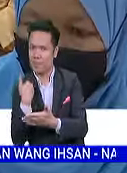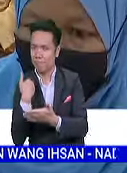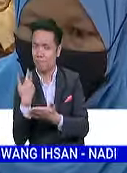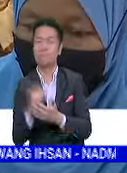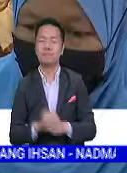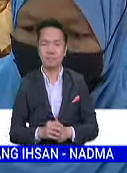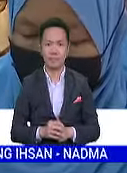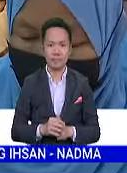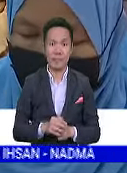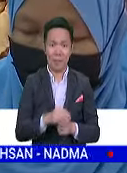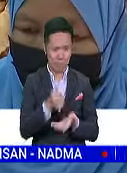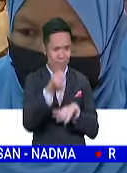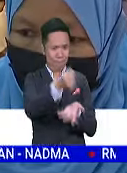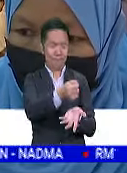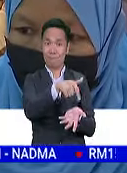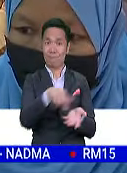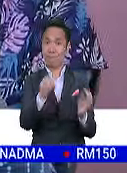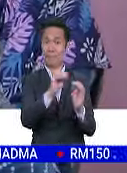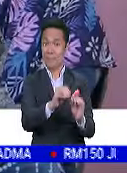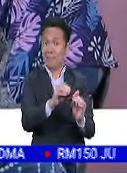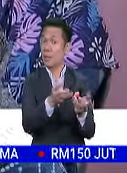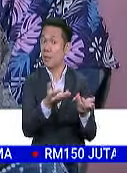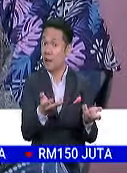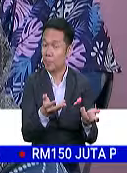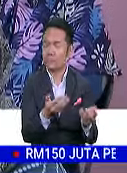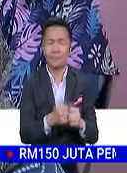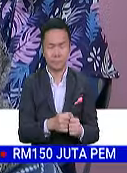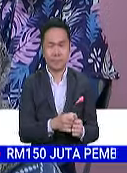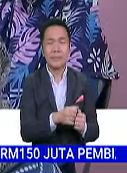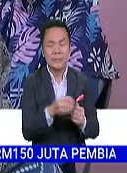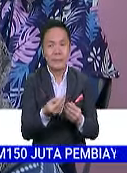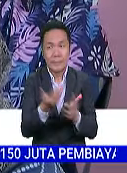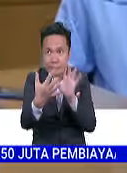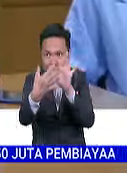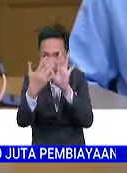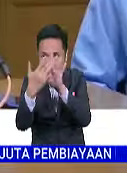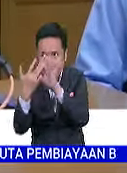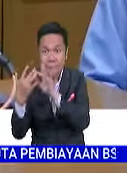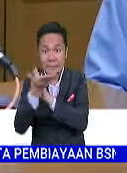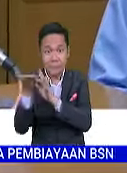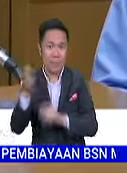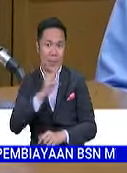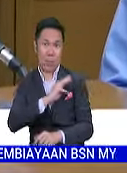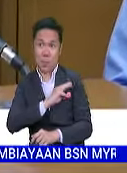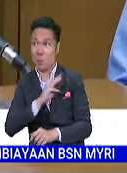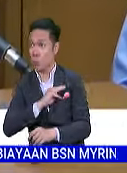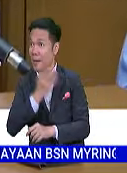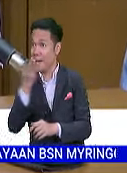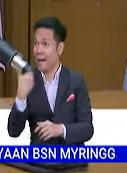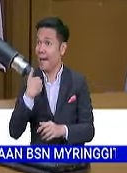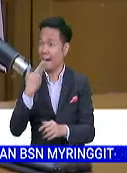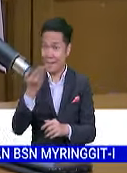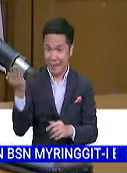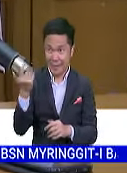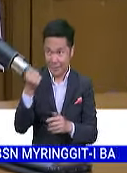dana yang tidak ada melalui bentukan kami kita sambungkan kepada kementerian yang ada dana Nah kita bantu dia